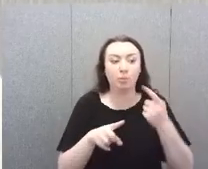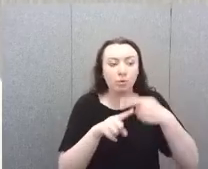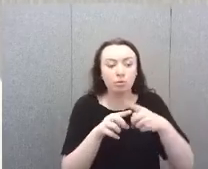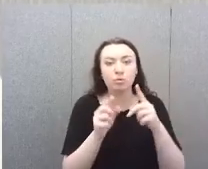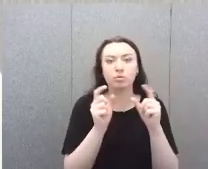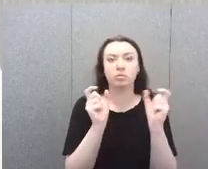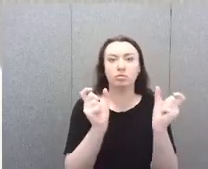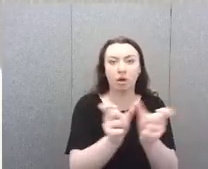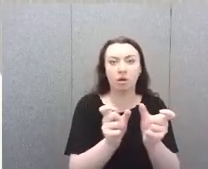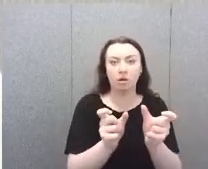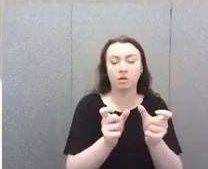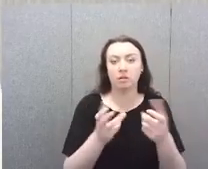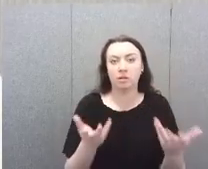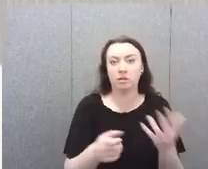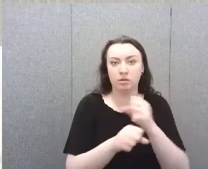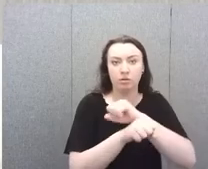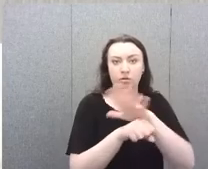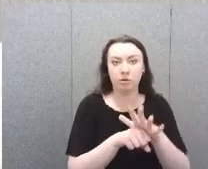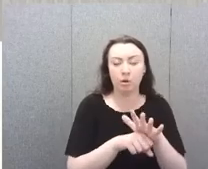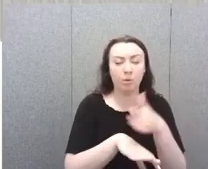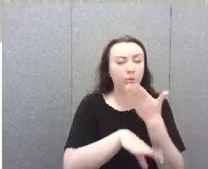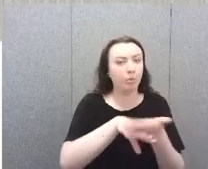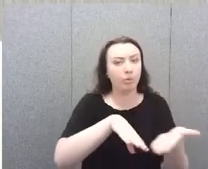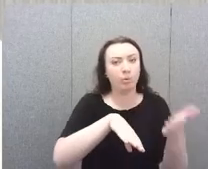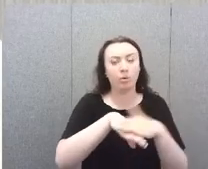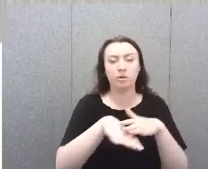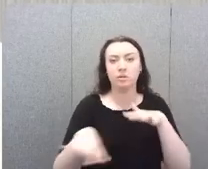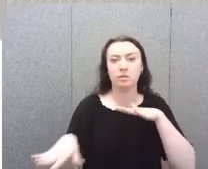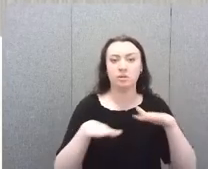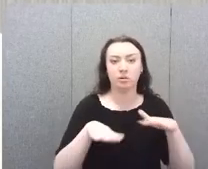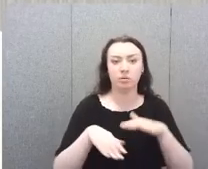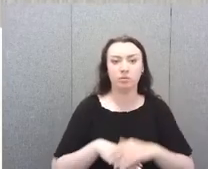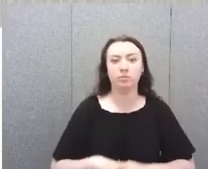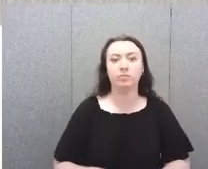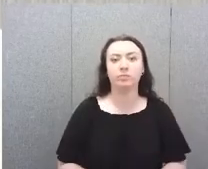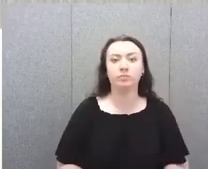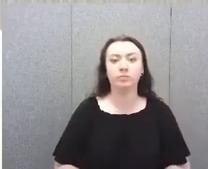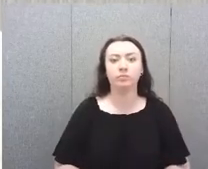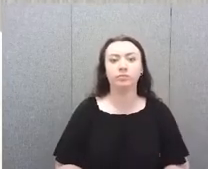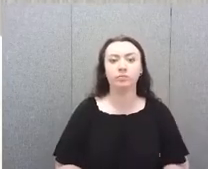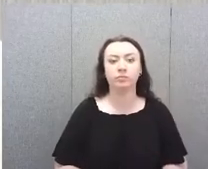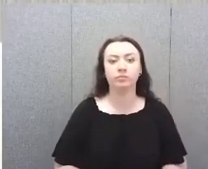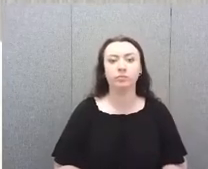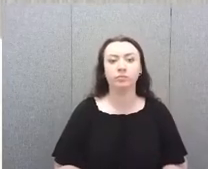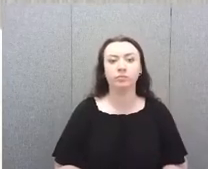Плюс еще пандемия в разы усложняет всю ситуацию.